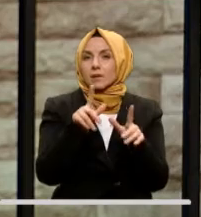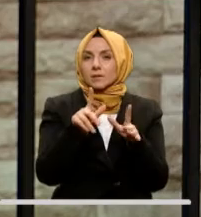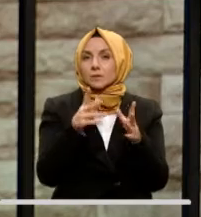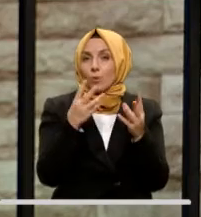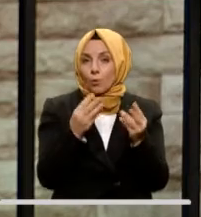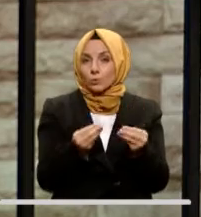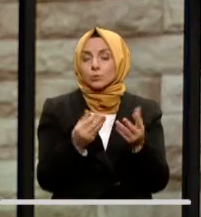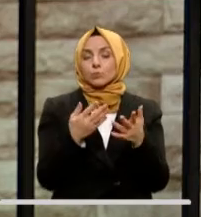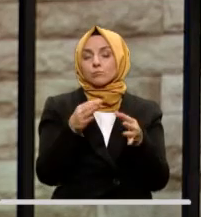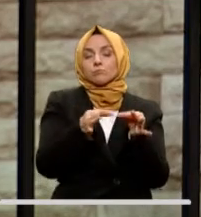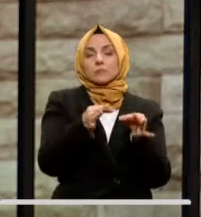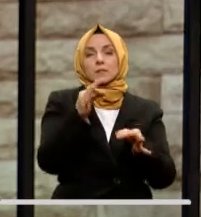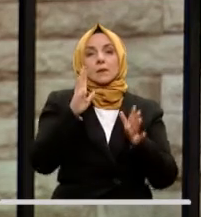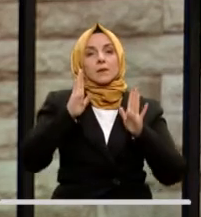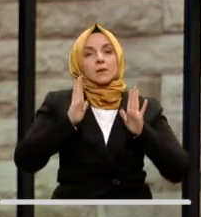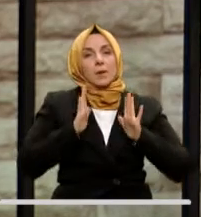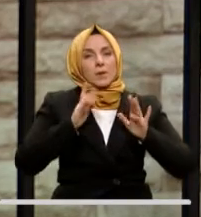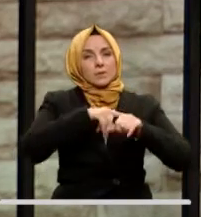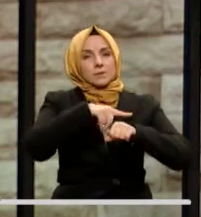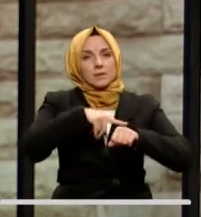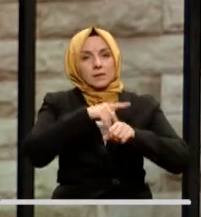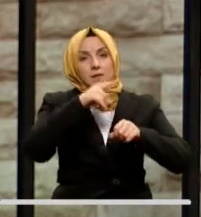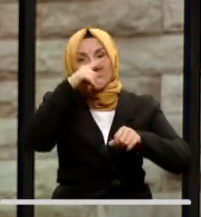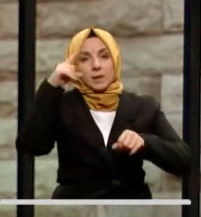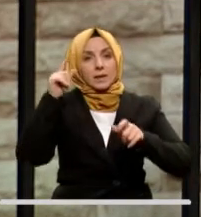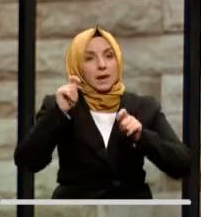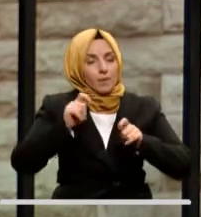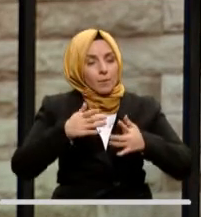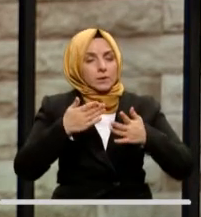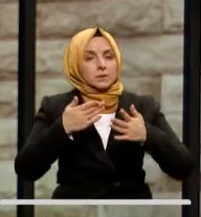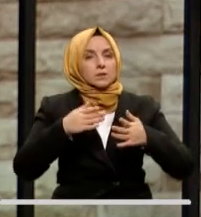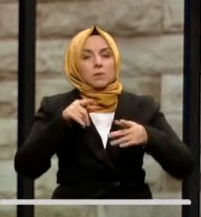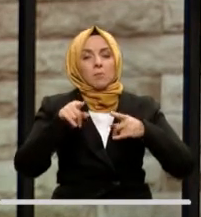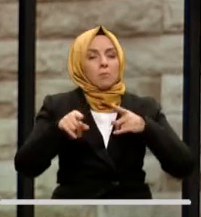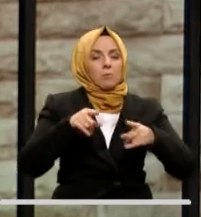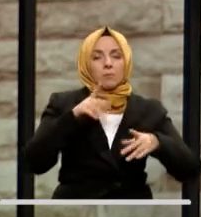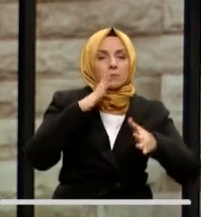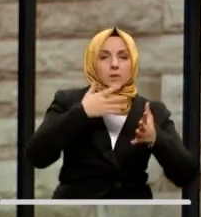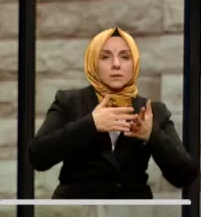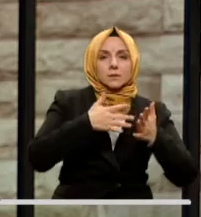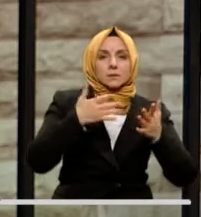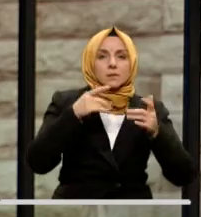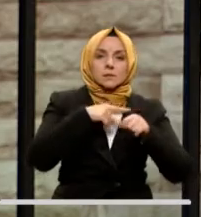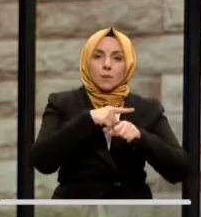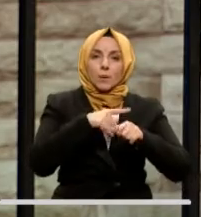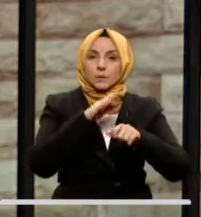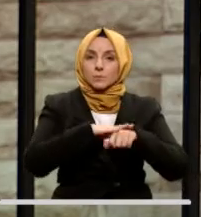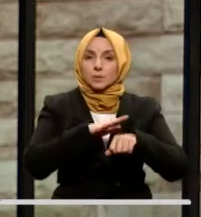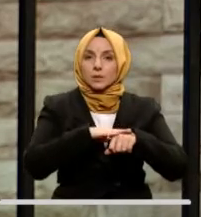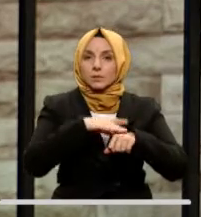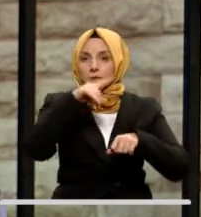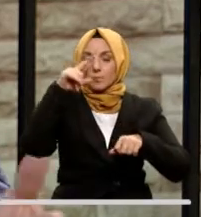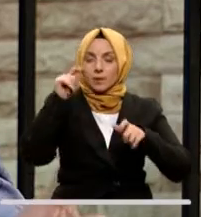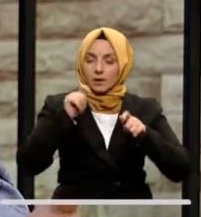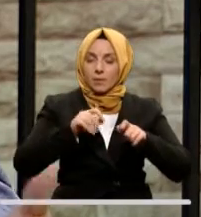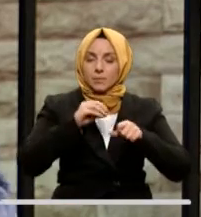namaz vakitlerini belirlemek insanlara işte hangi ibadeti ne zaman yapacaklarını Tam manasıyla belirtmek için